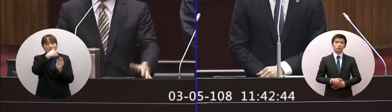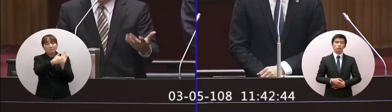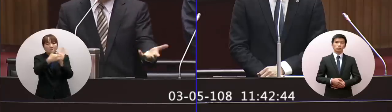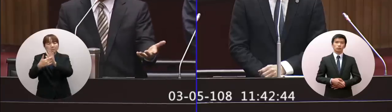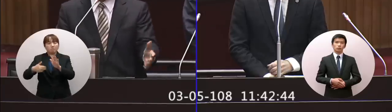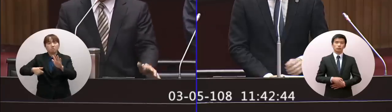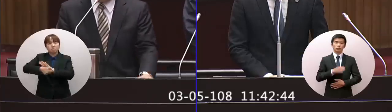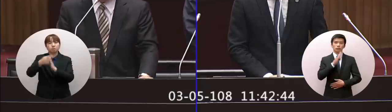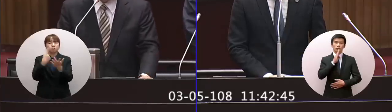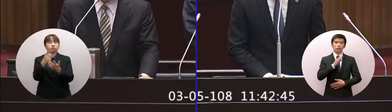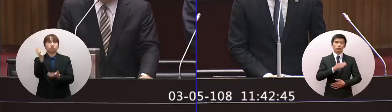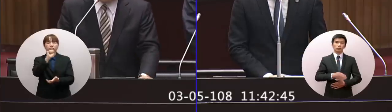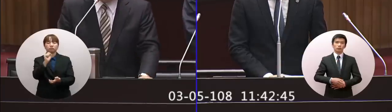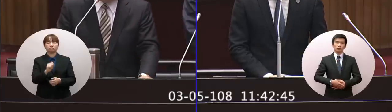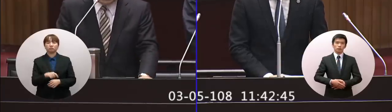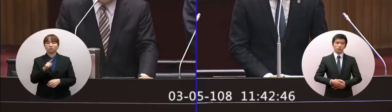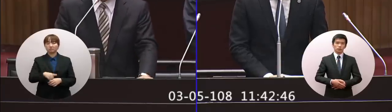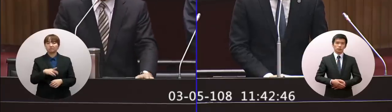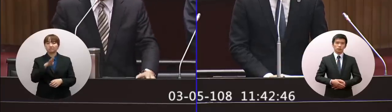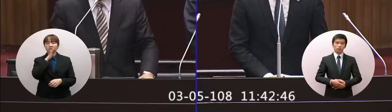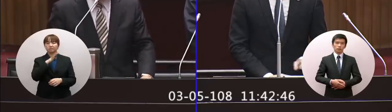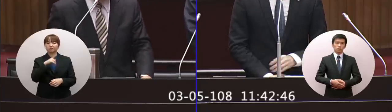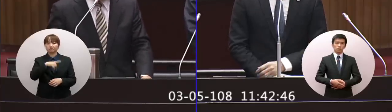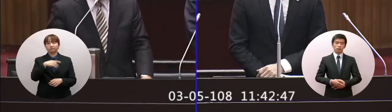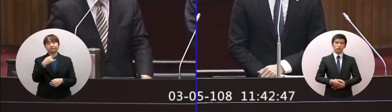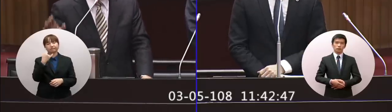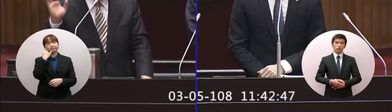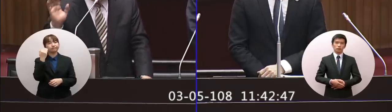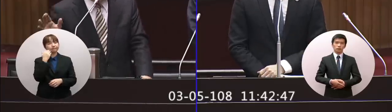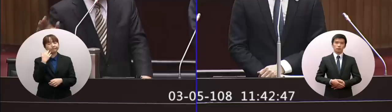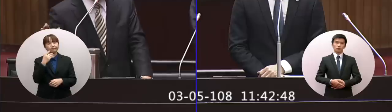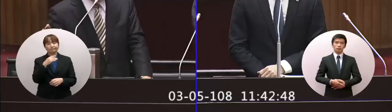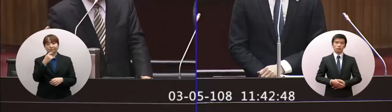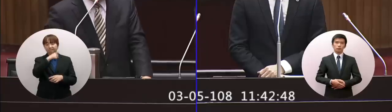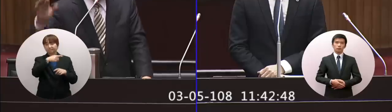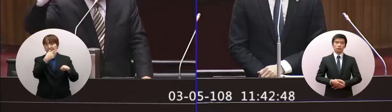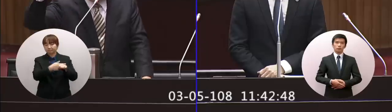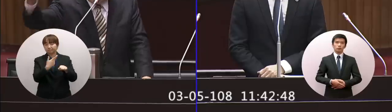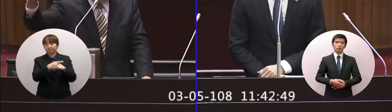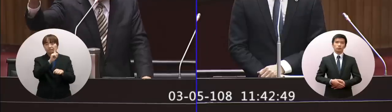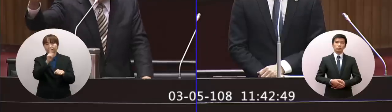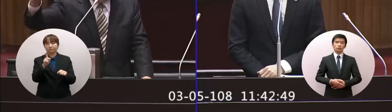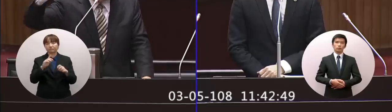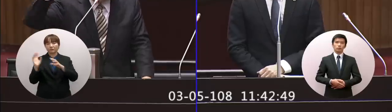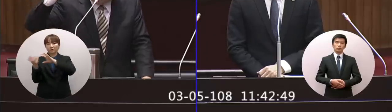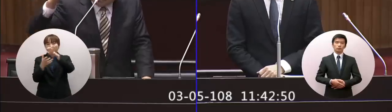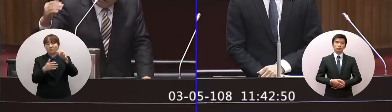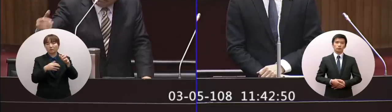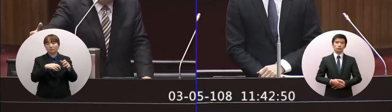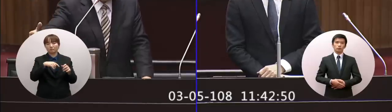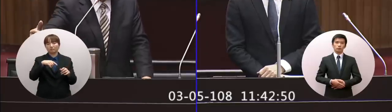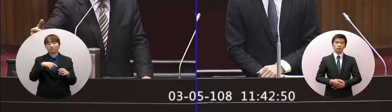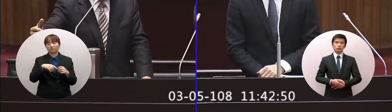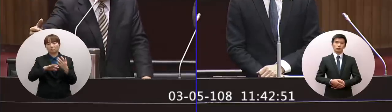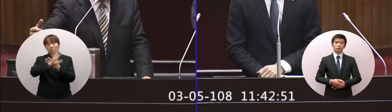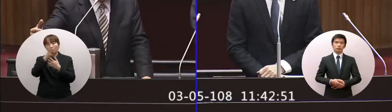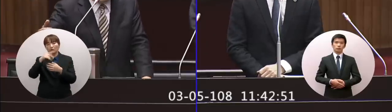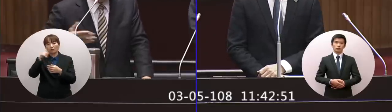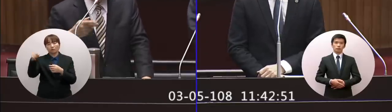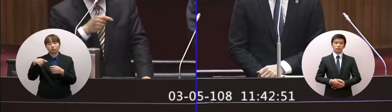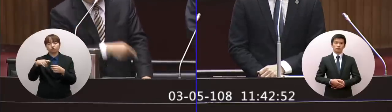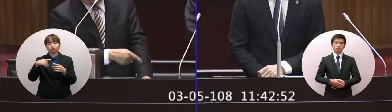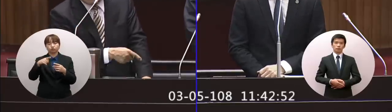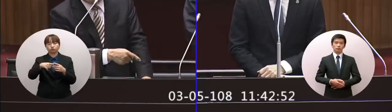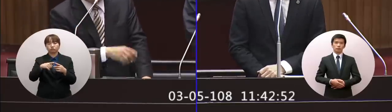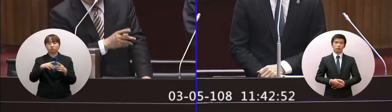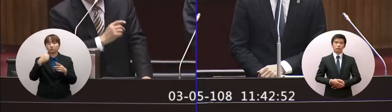加，无法度参加，这嘛足遗憾的。可见，伊的手段，国际上、两岸之